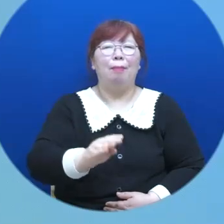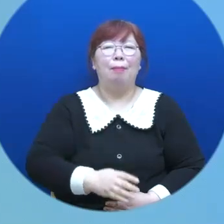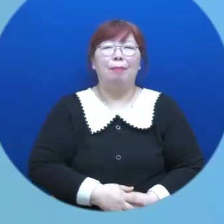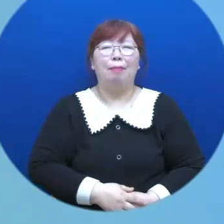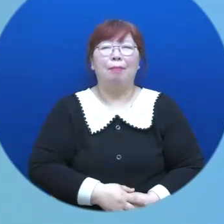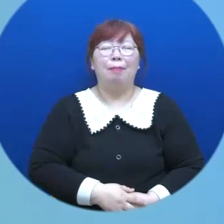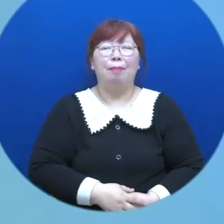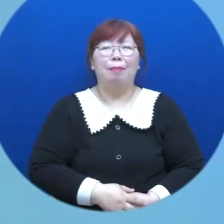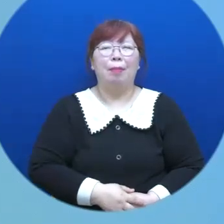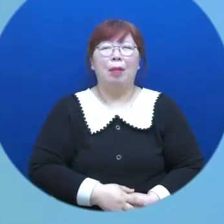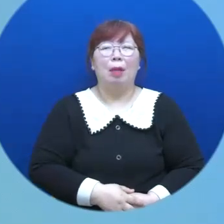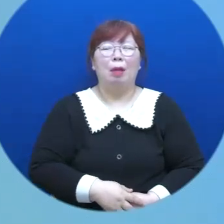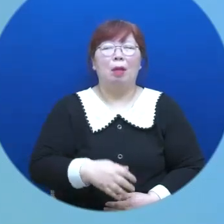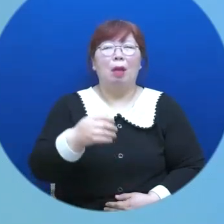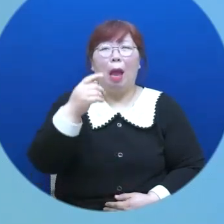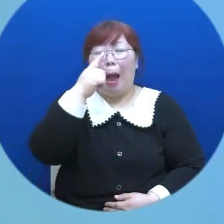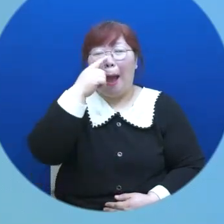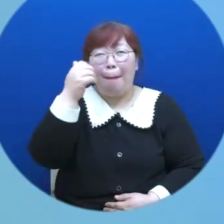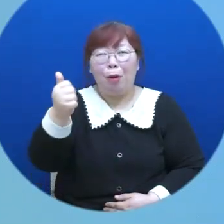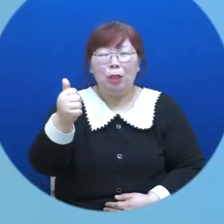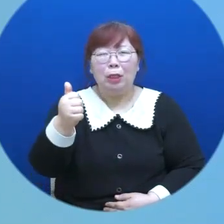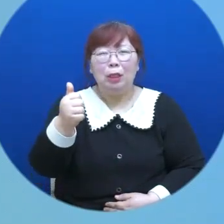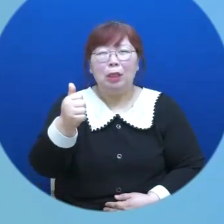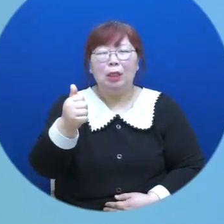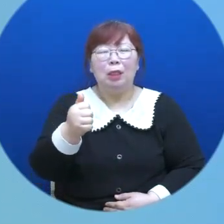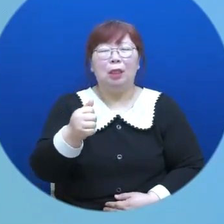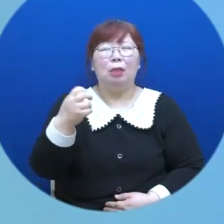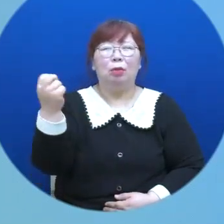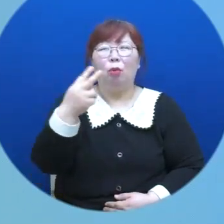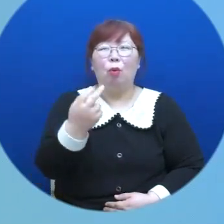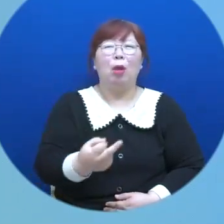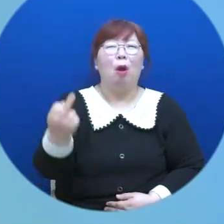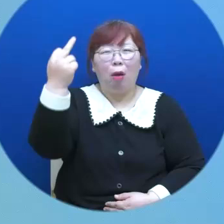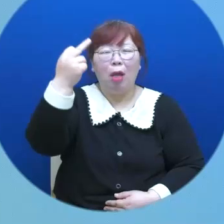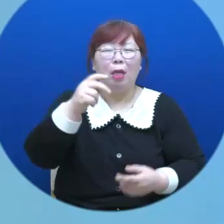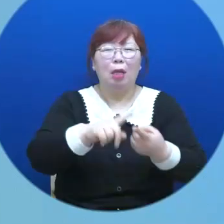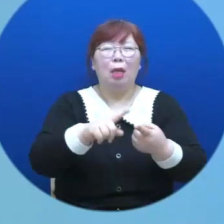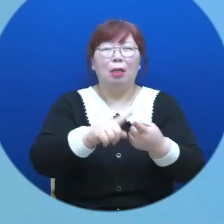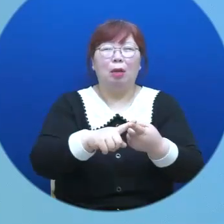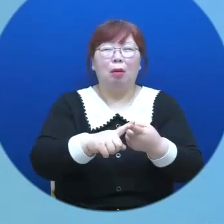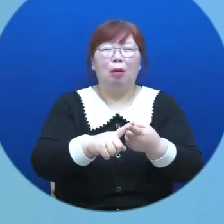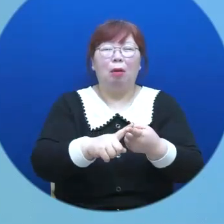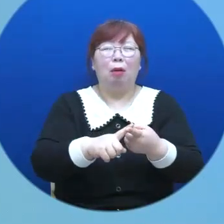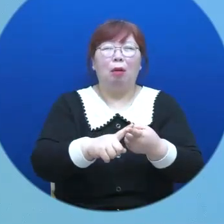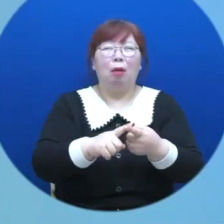아버지 속이고 형 속이고 도망자가 되잖아요. 외갓댁에 갔어요.